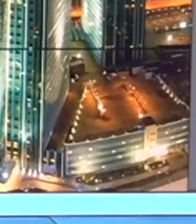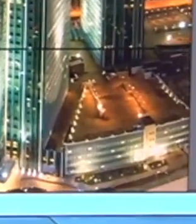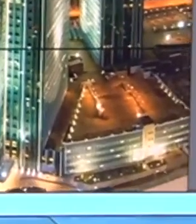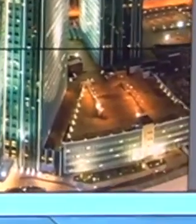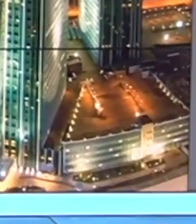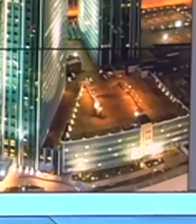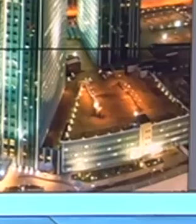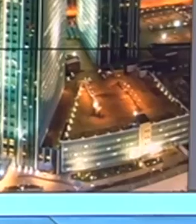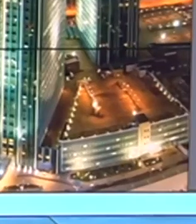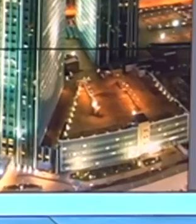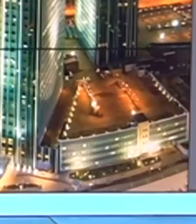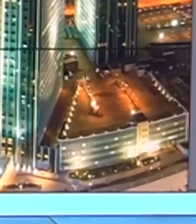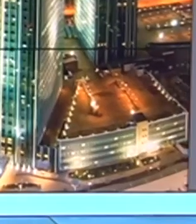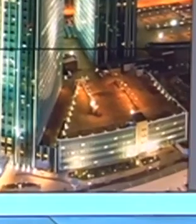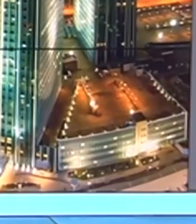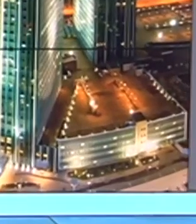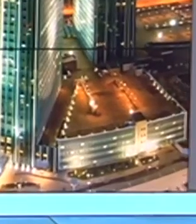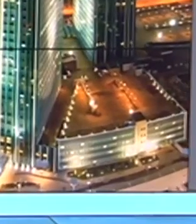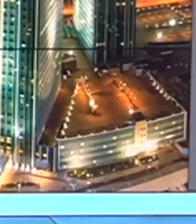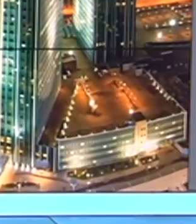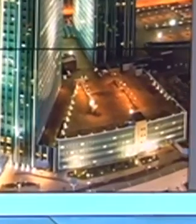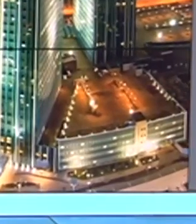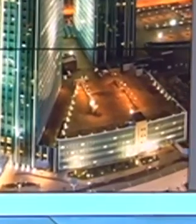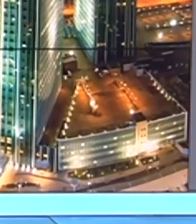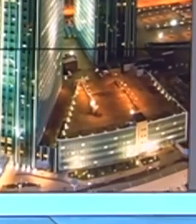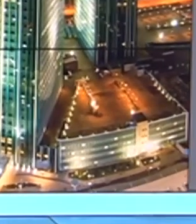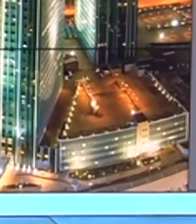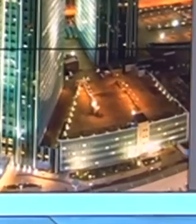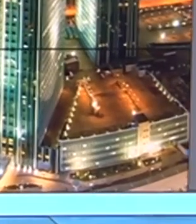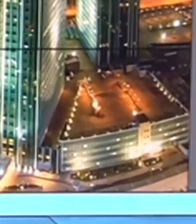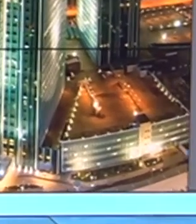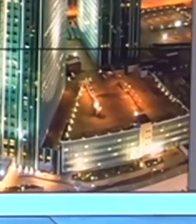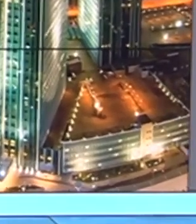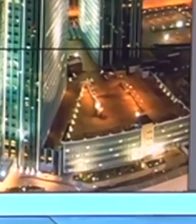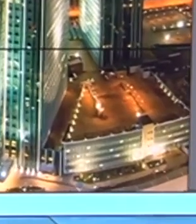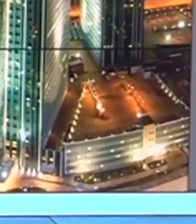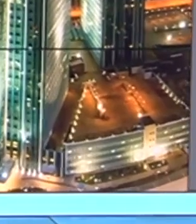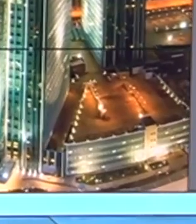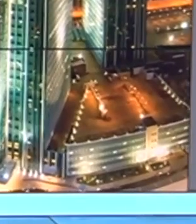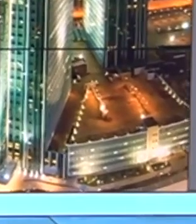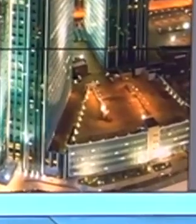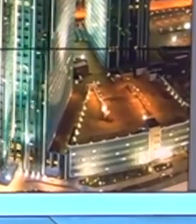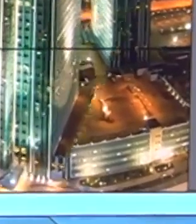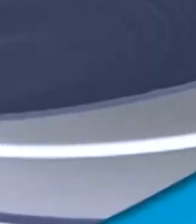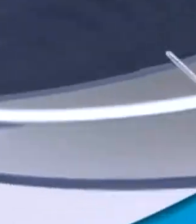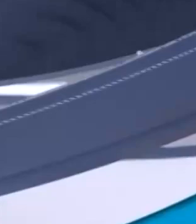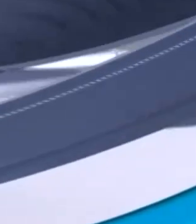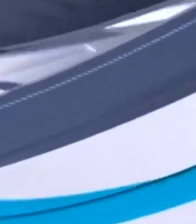11 градус жоғары. Назар аударып тыңдағандарыңызға рахмет. Ұлттық арна қосулы болсын.